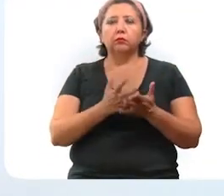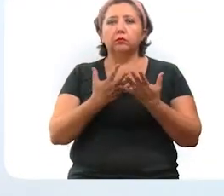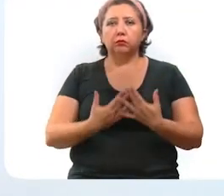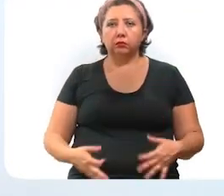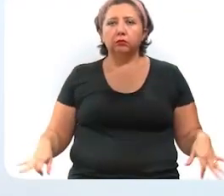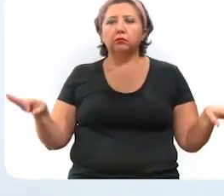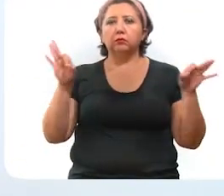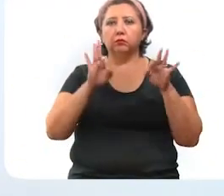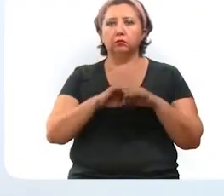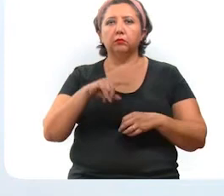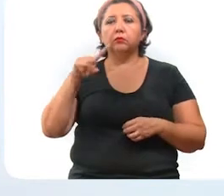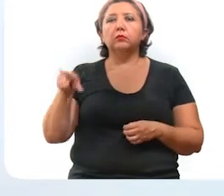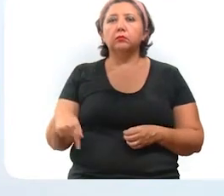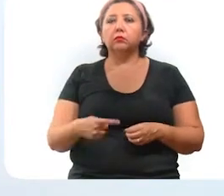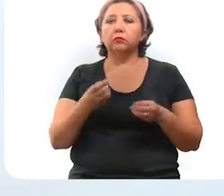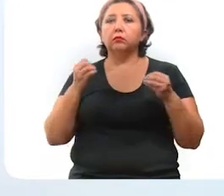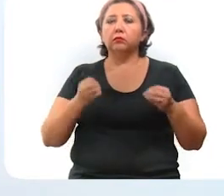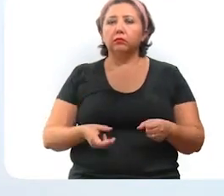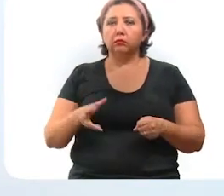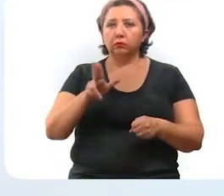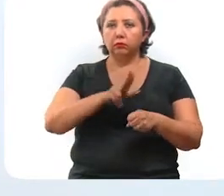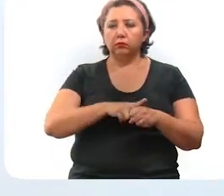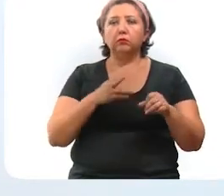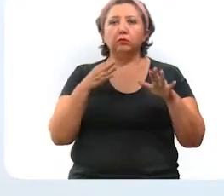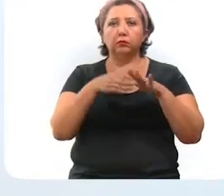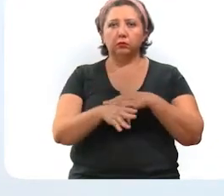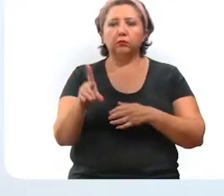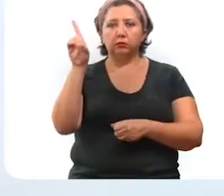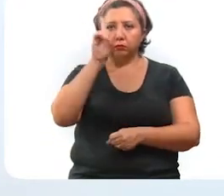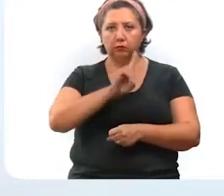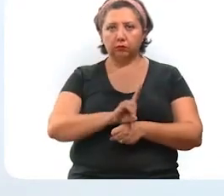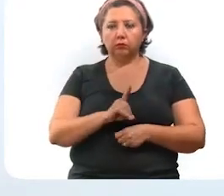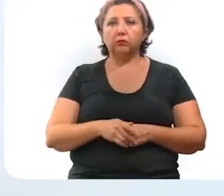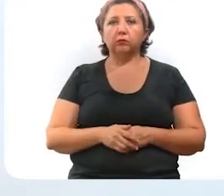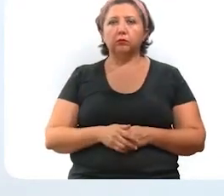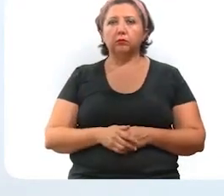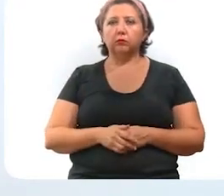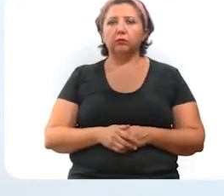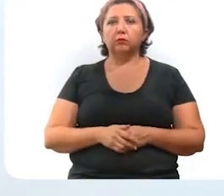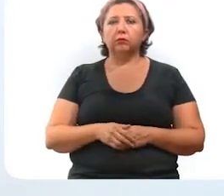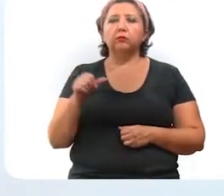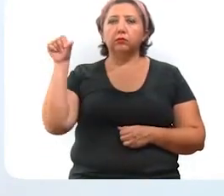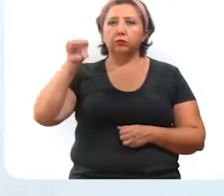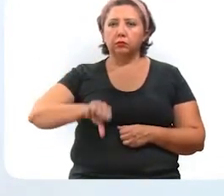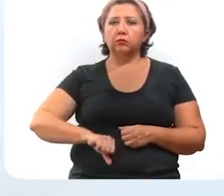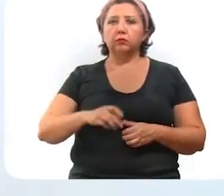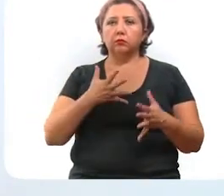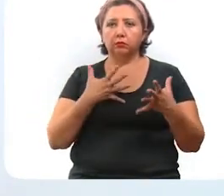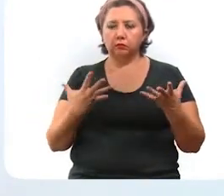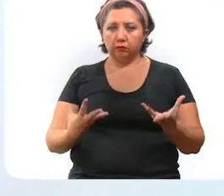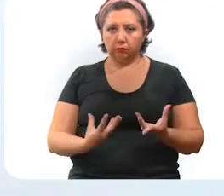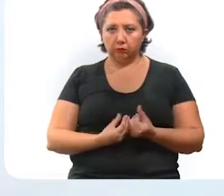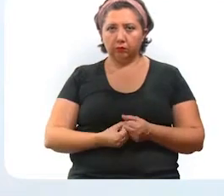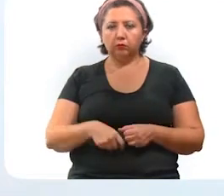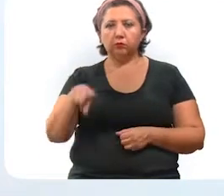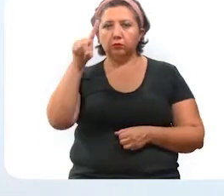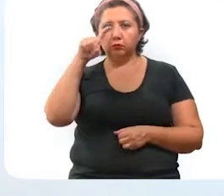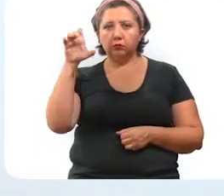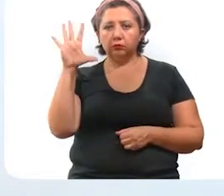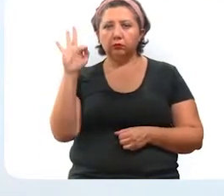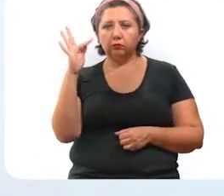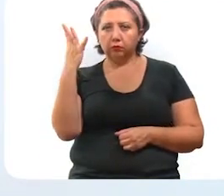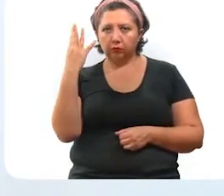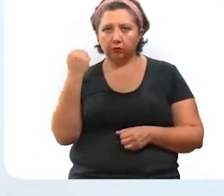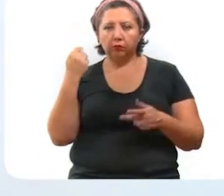kanazin, 46 bayadulet, 16 kakalchen, 11 progreson, 8 tishko kop, orstule junukma, hujuntule buktos tekayetel